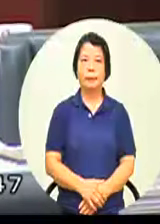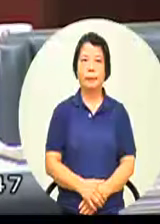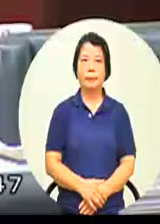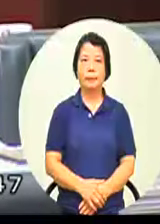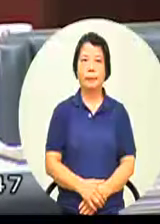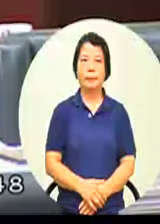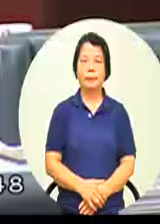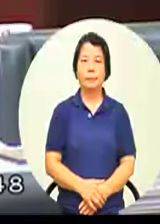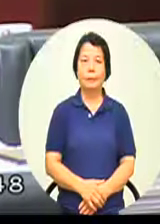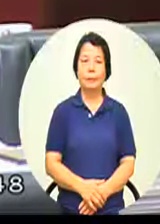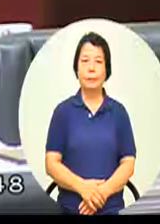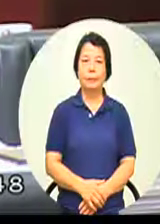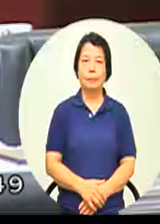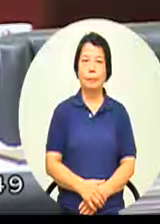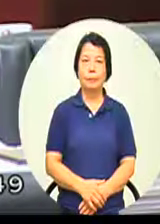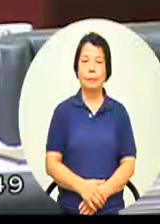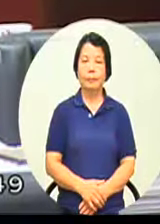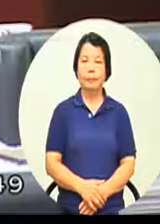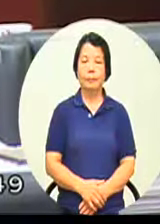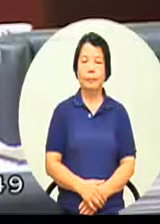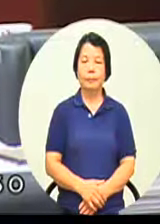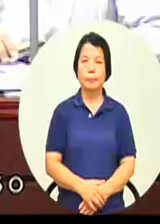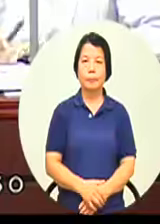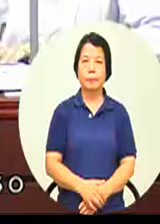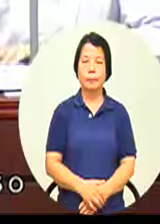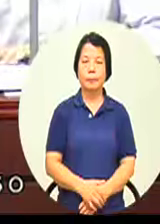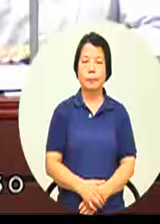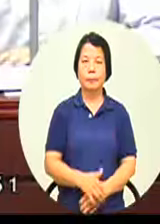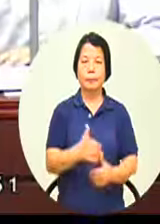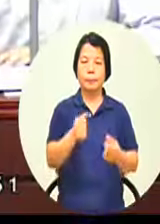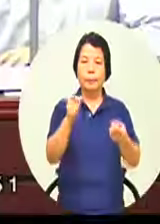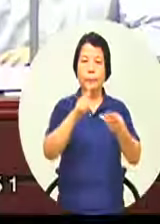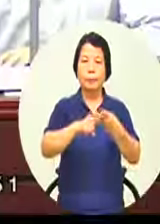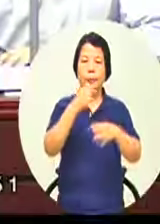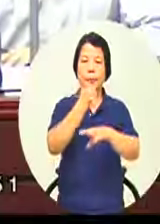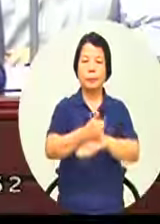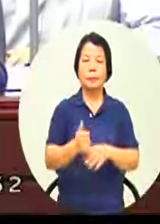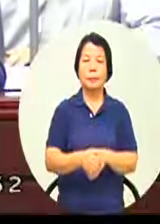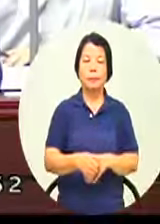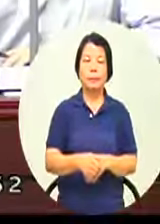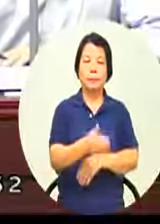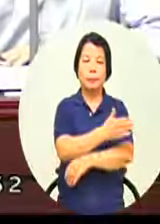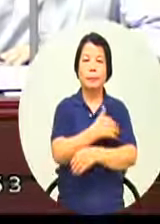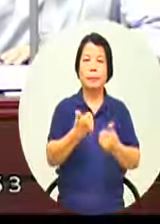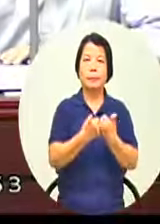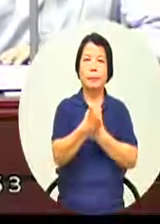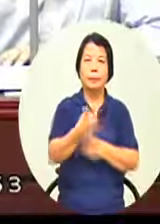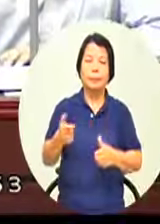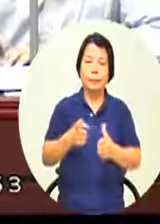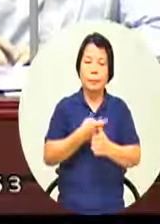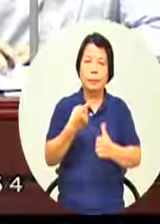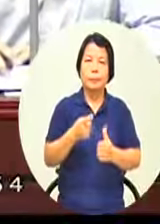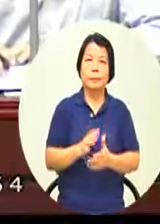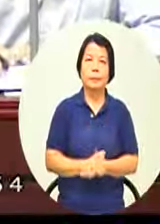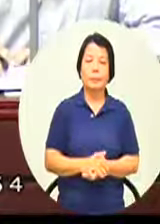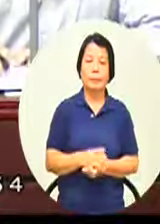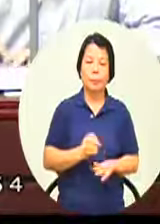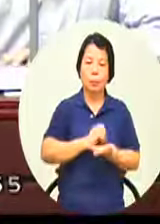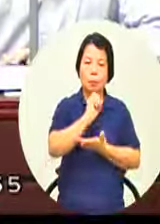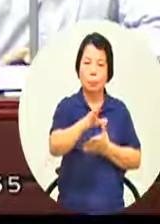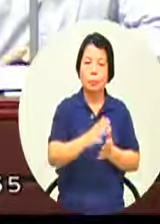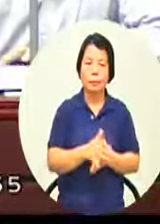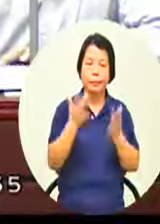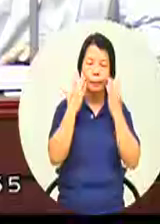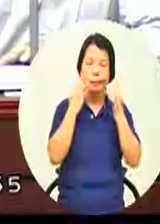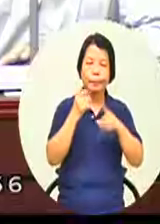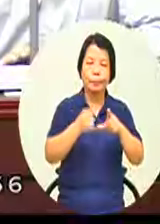好，请局长答复，简单答复。 谢谢主席，谢谢陈议员吼。那先跟议员报告那个蔡公路